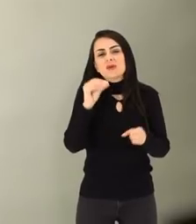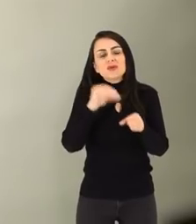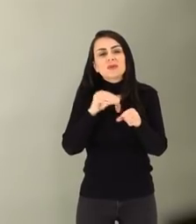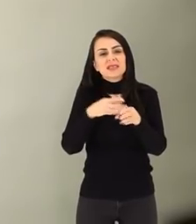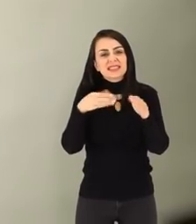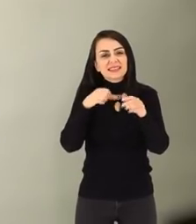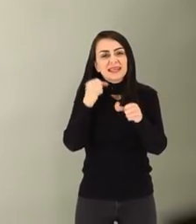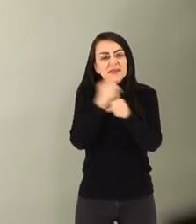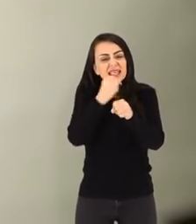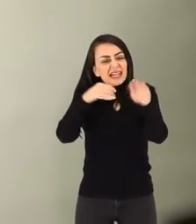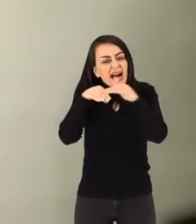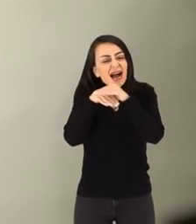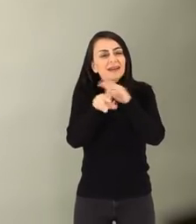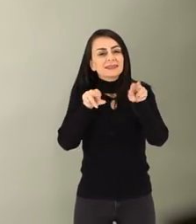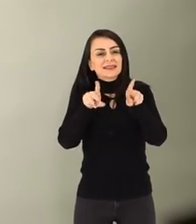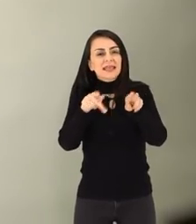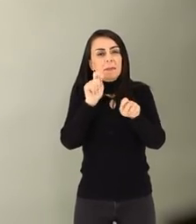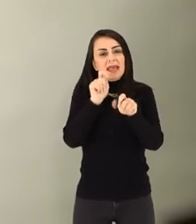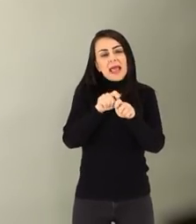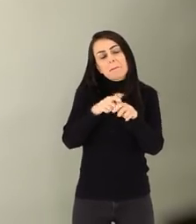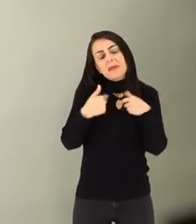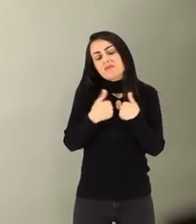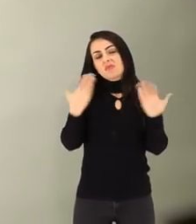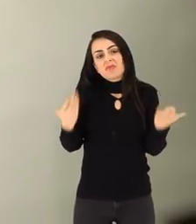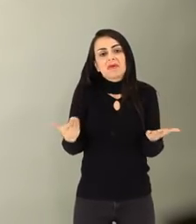mı? Sürekli bunu seviyorum. Yapısal olarak öyleyim zaten.